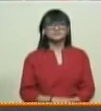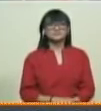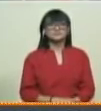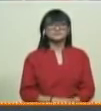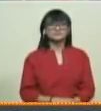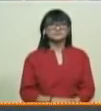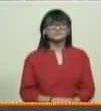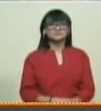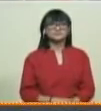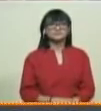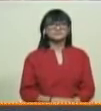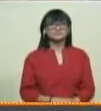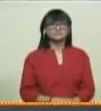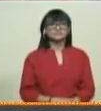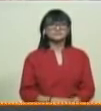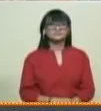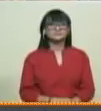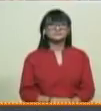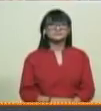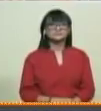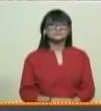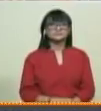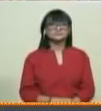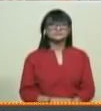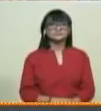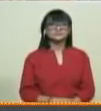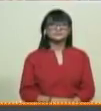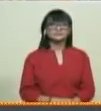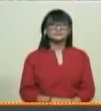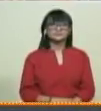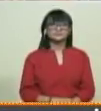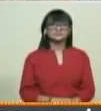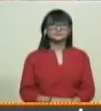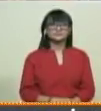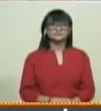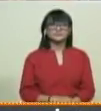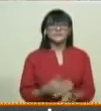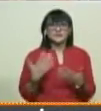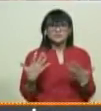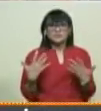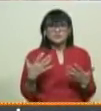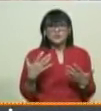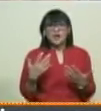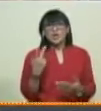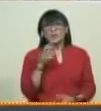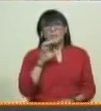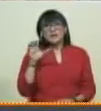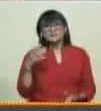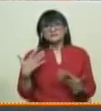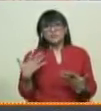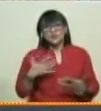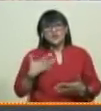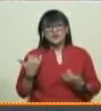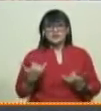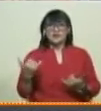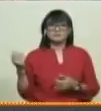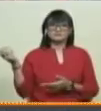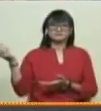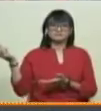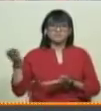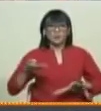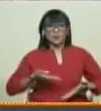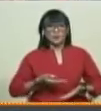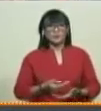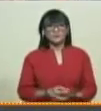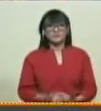realidad este afán, esta voluntad lo tienen ambos países. Ve bu çerçevede yaklaşık